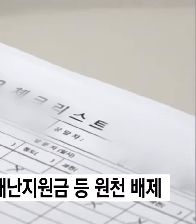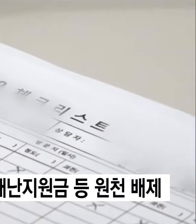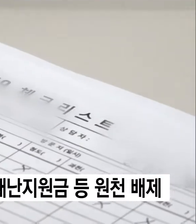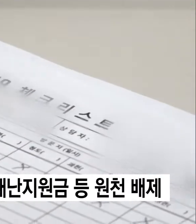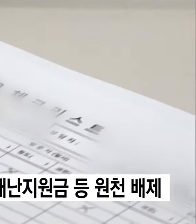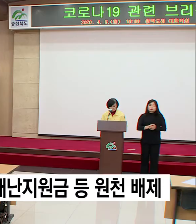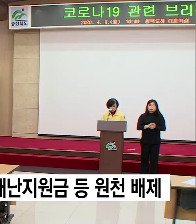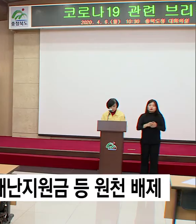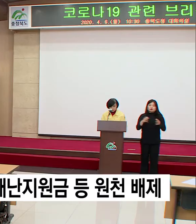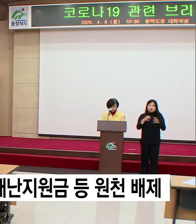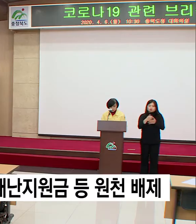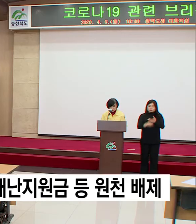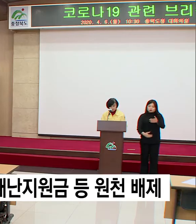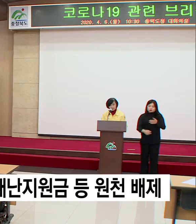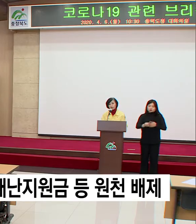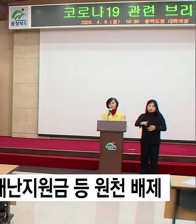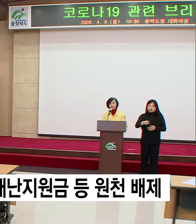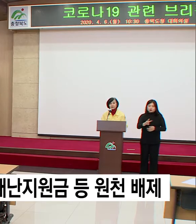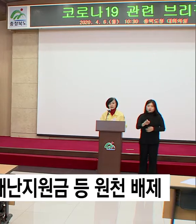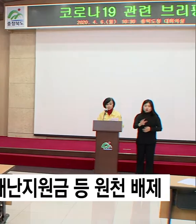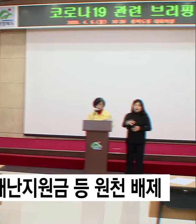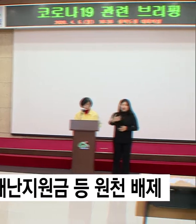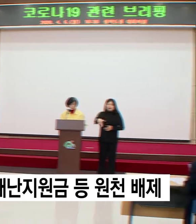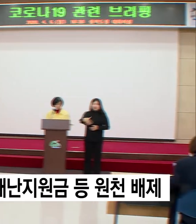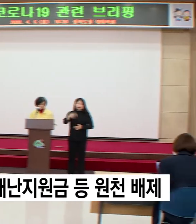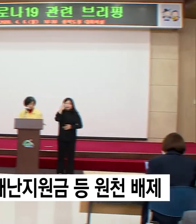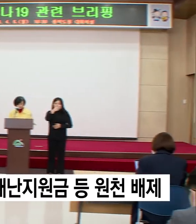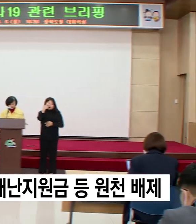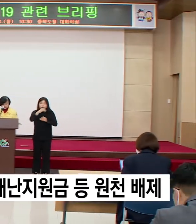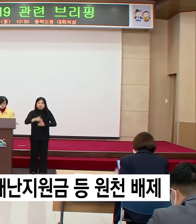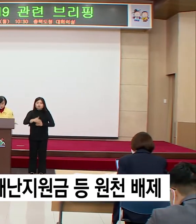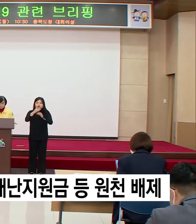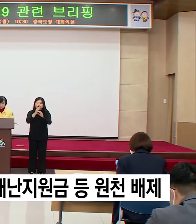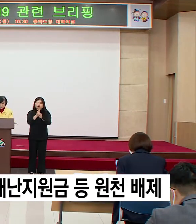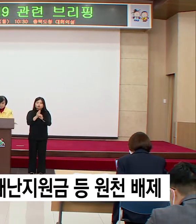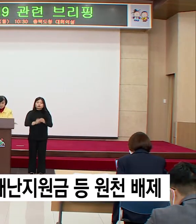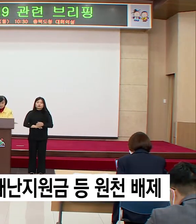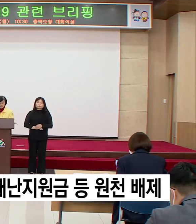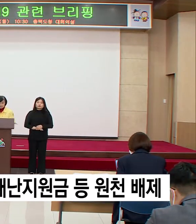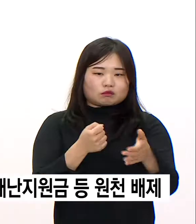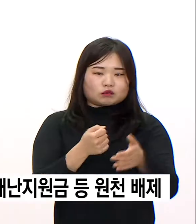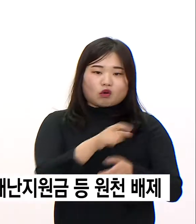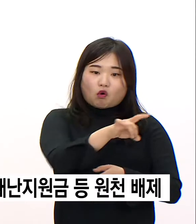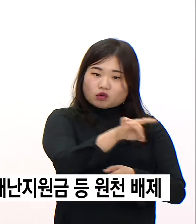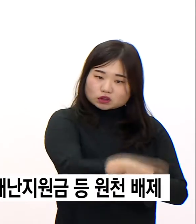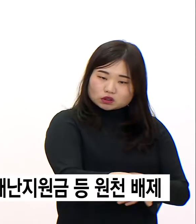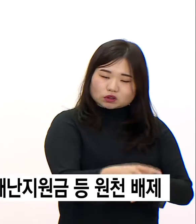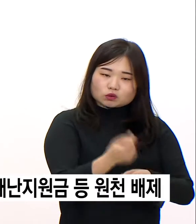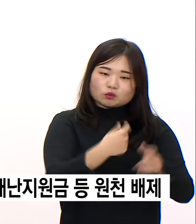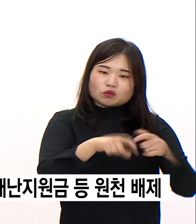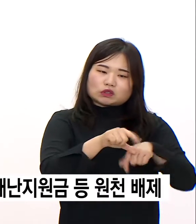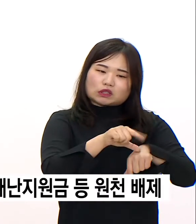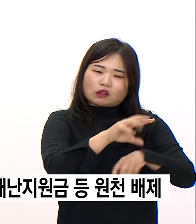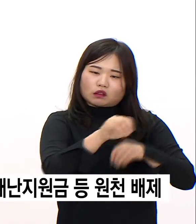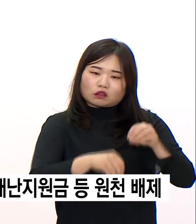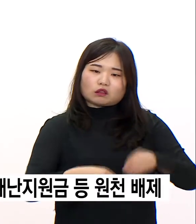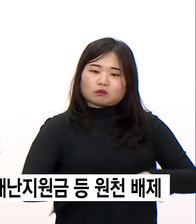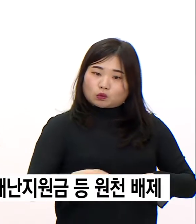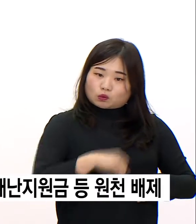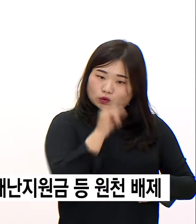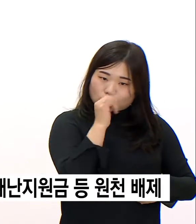했습니다. 당초 300만 원 이하이던 벌금도 앞으로는 1년 이하의 징역 또는 1천만 원 이하의 벌금을 물어야